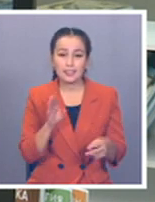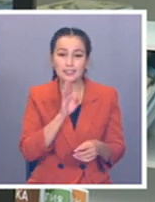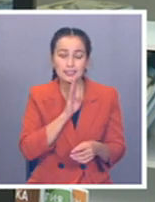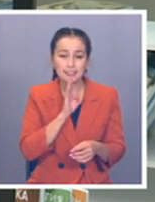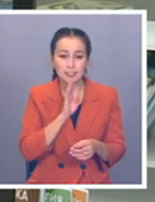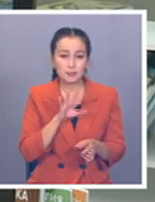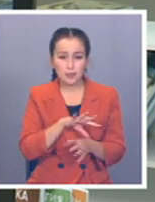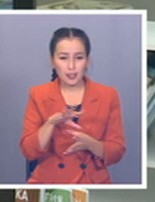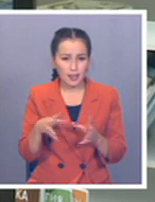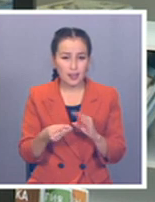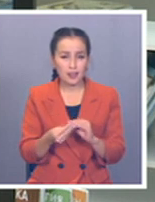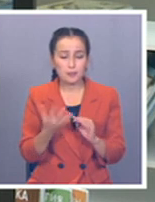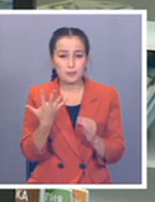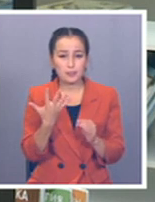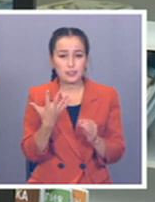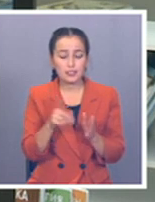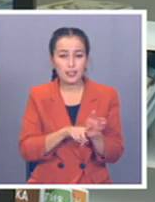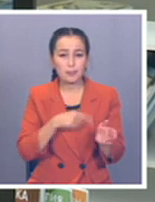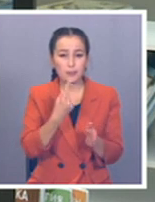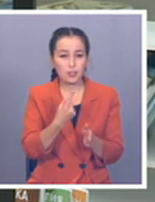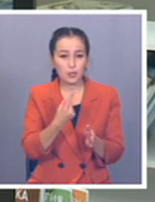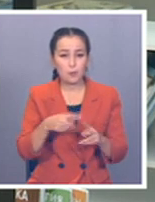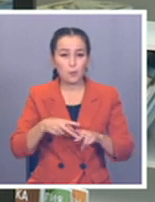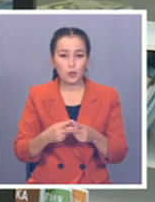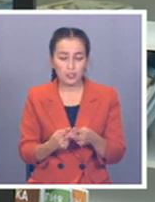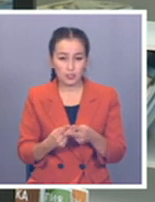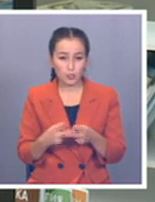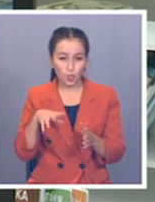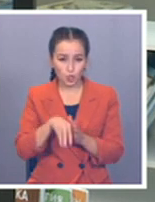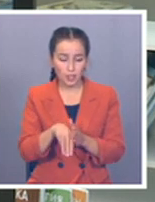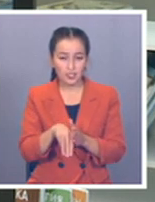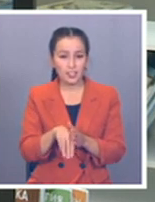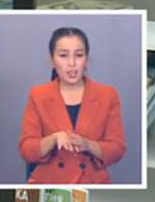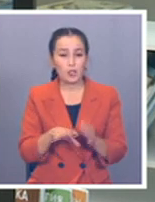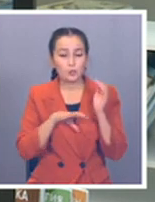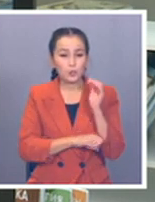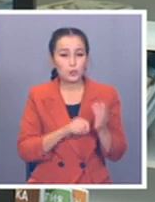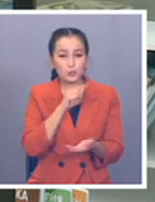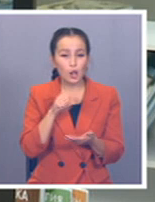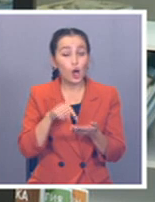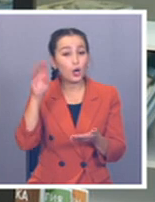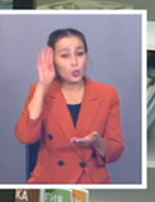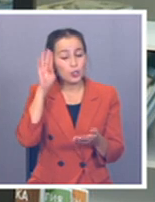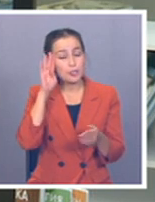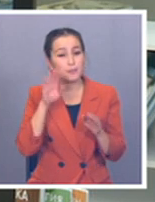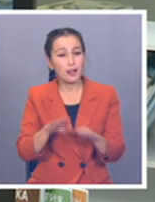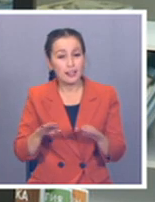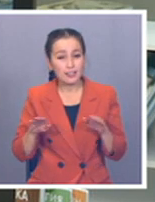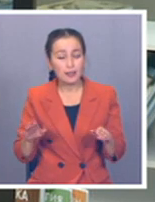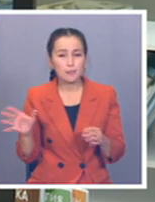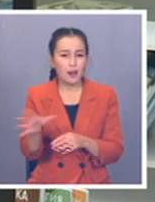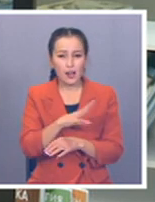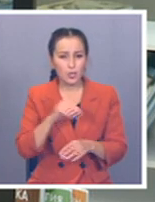барлық оқушылардың 5-тен 1 бөлігін құрайды екен. Және де соңғы сұрақ, ұл балалардың саны барлық